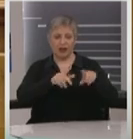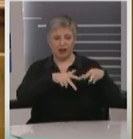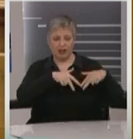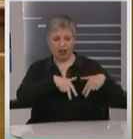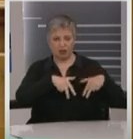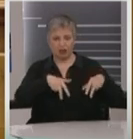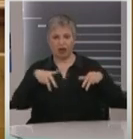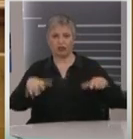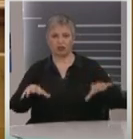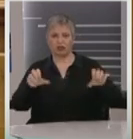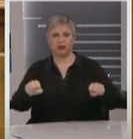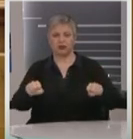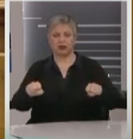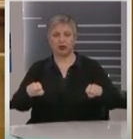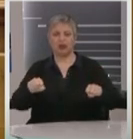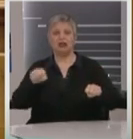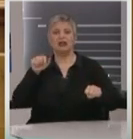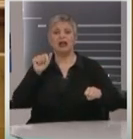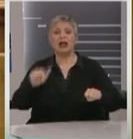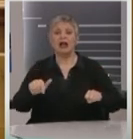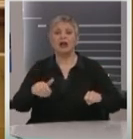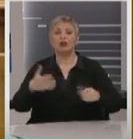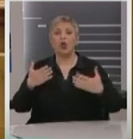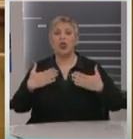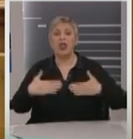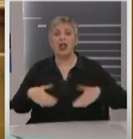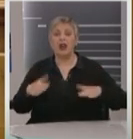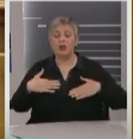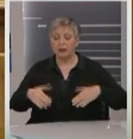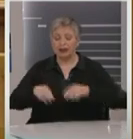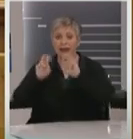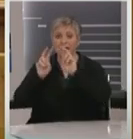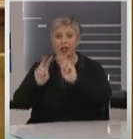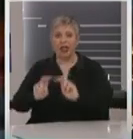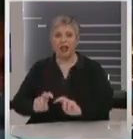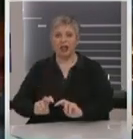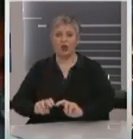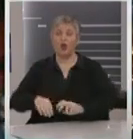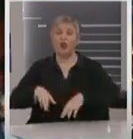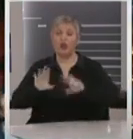μηχανισμούς αποφυγής ελέγχων. Πουθενά! Πουθενά!